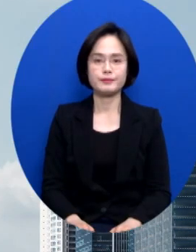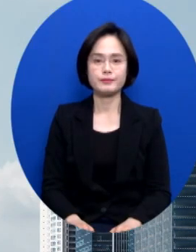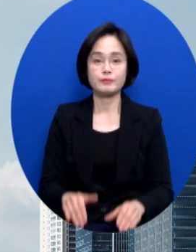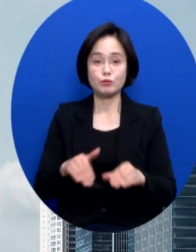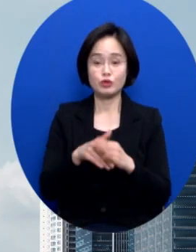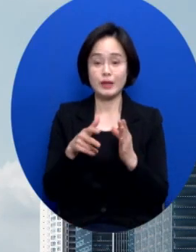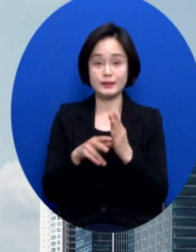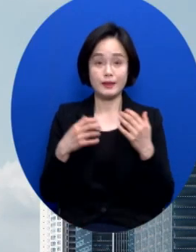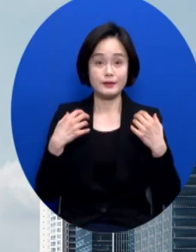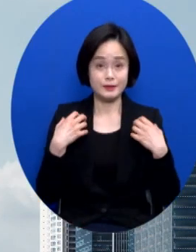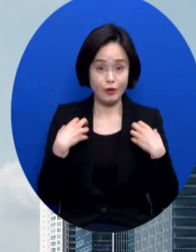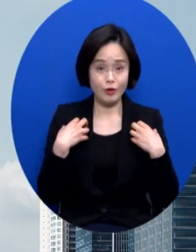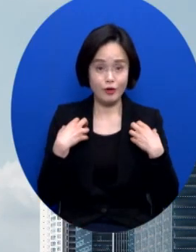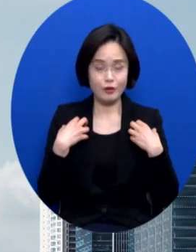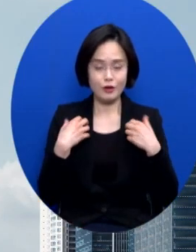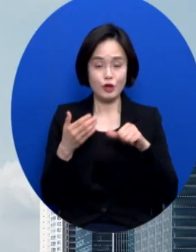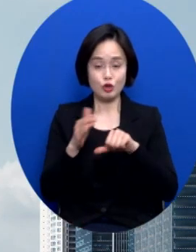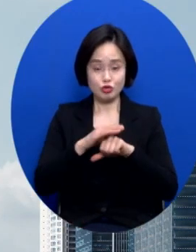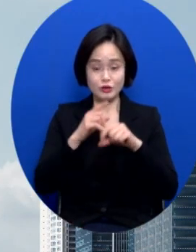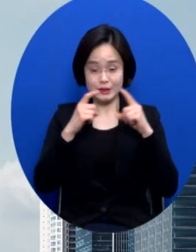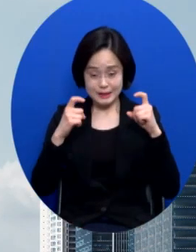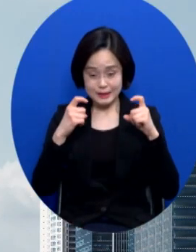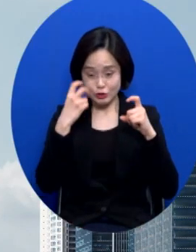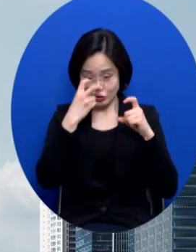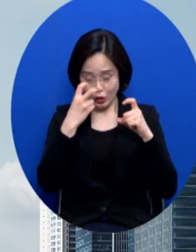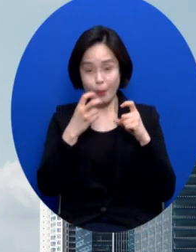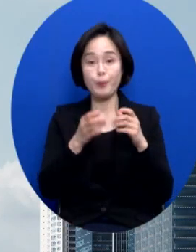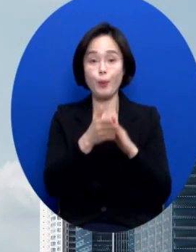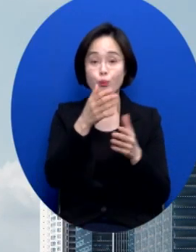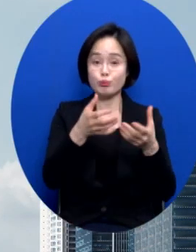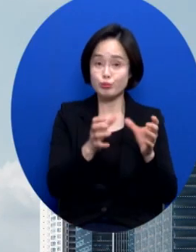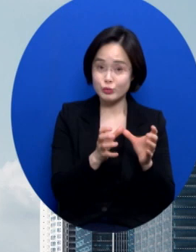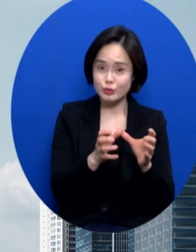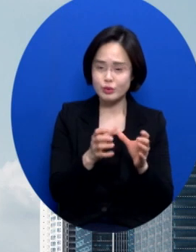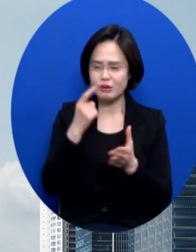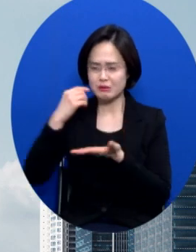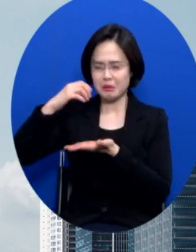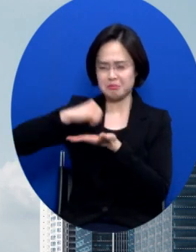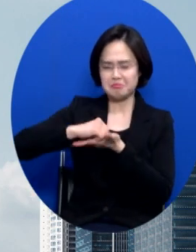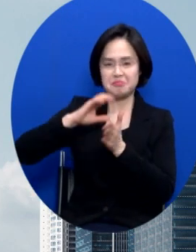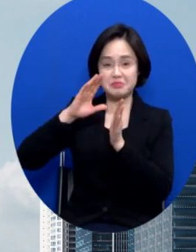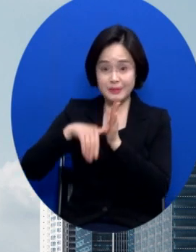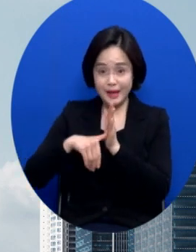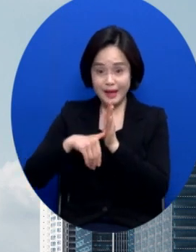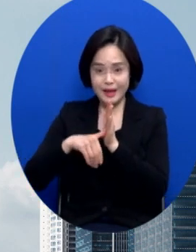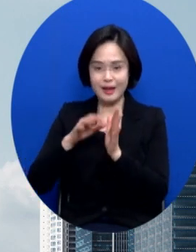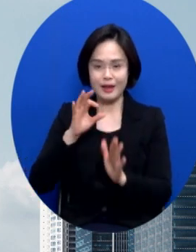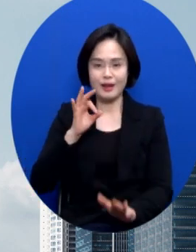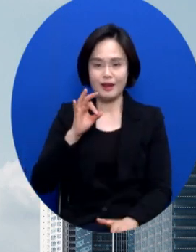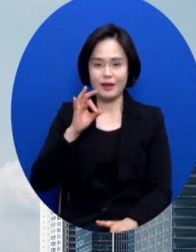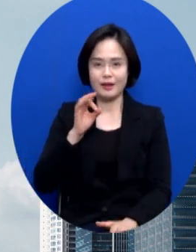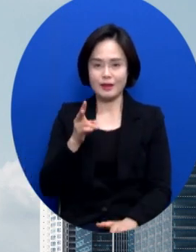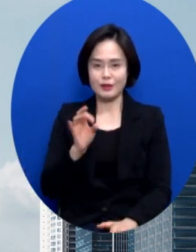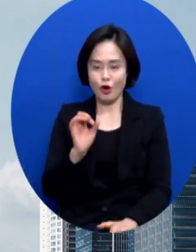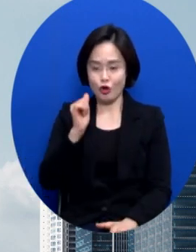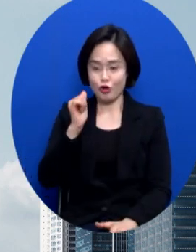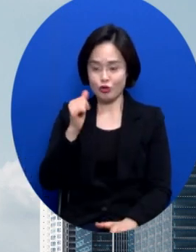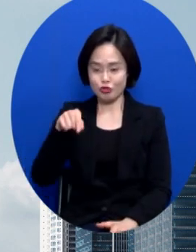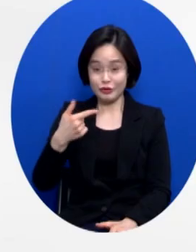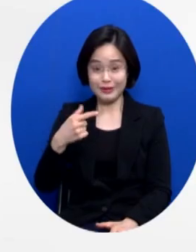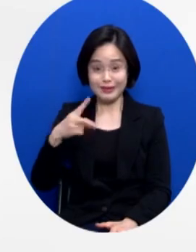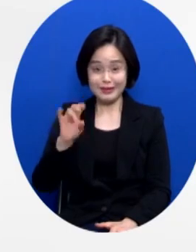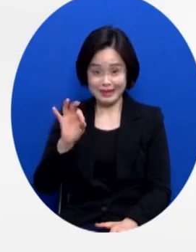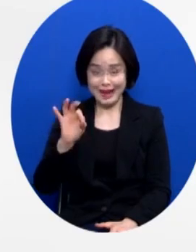문화재청 국능유적본부가 일제강점기 당시 훼손된 경복궁 영훈당 권역 복원 정비 사업을 시작합니다.